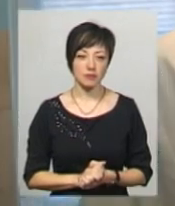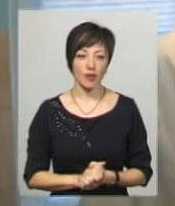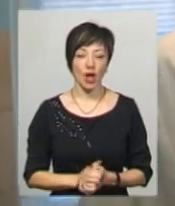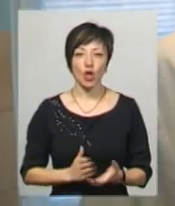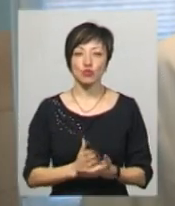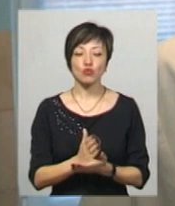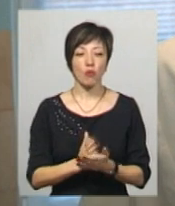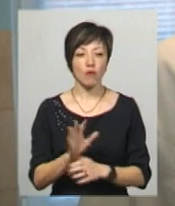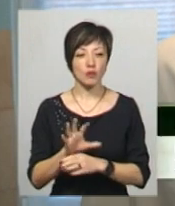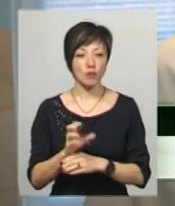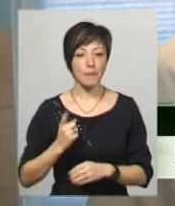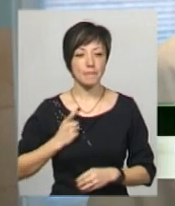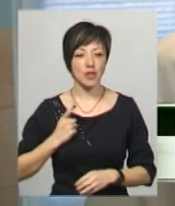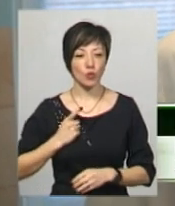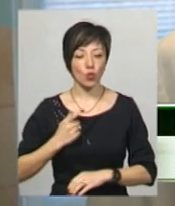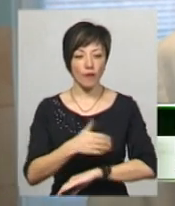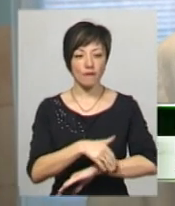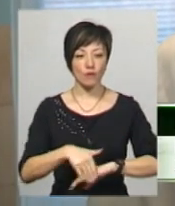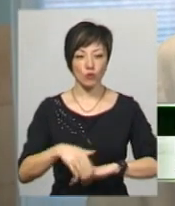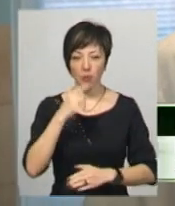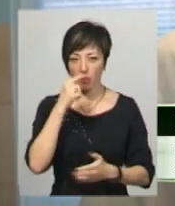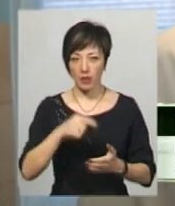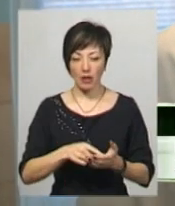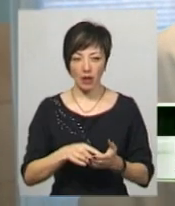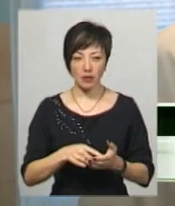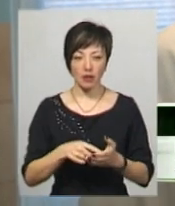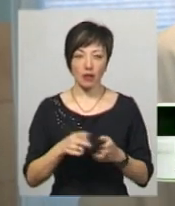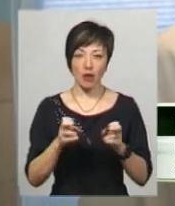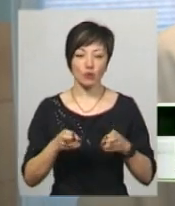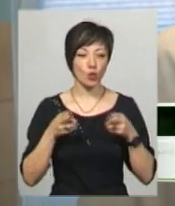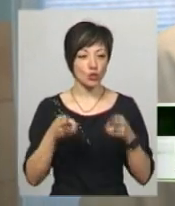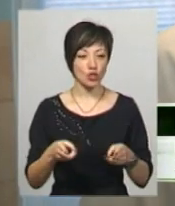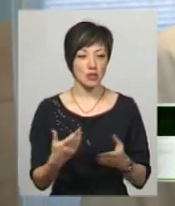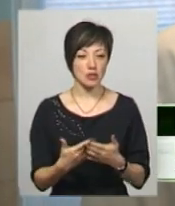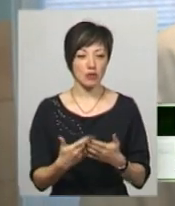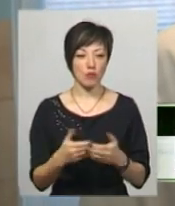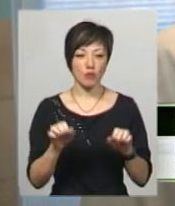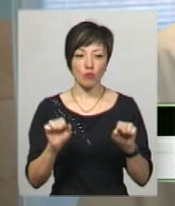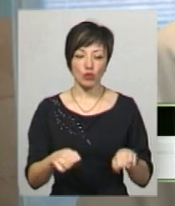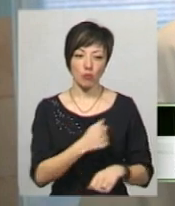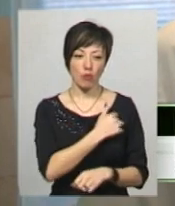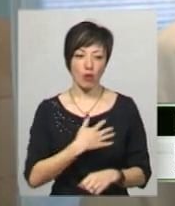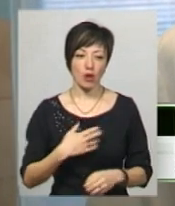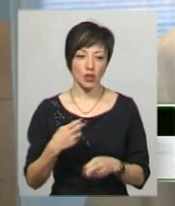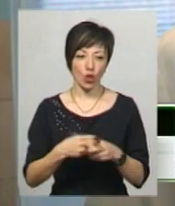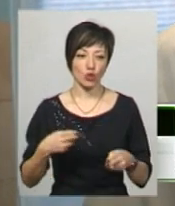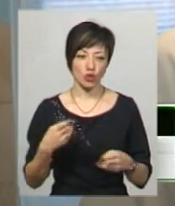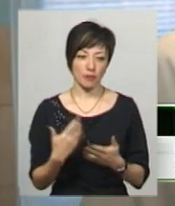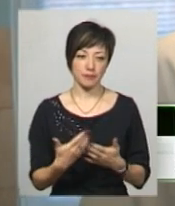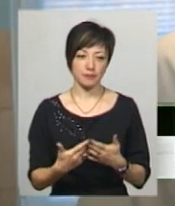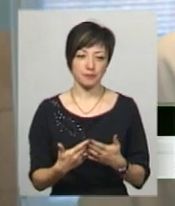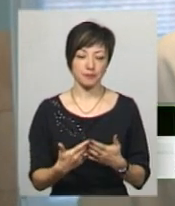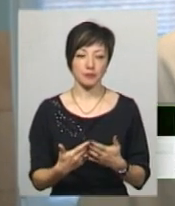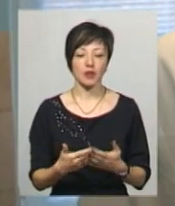Службова собака, яка патрулює вулиці, попадає на злочинця, який може поранити її ножем.